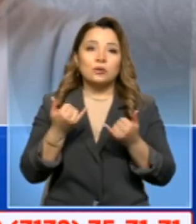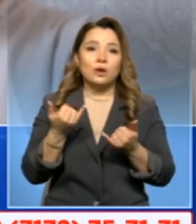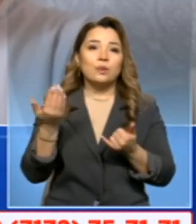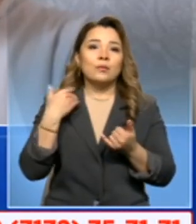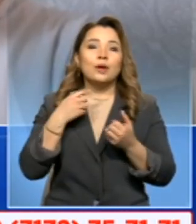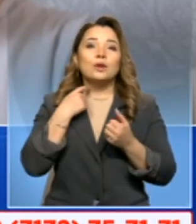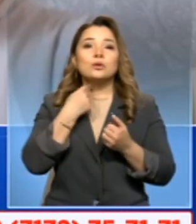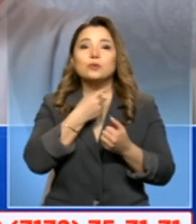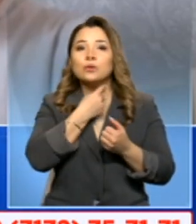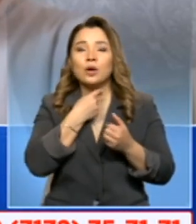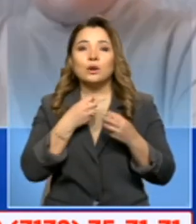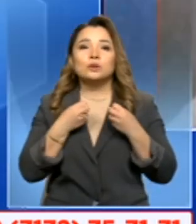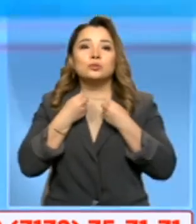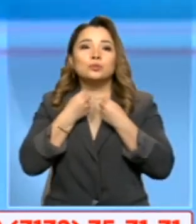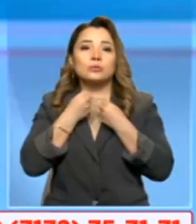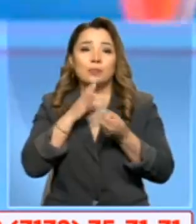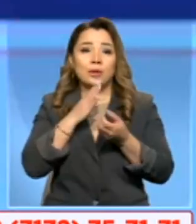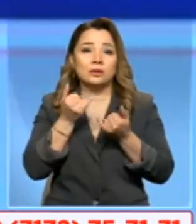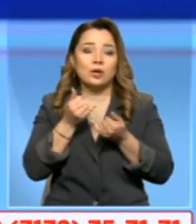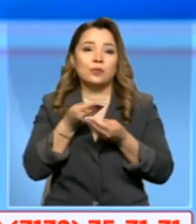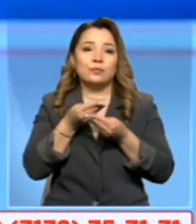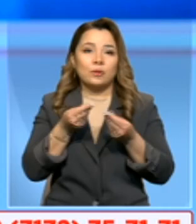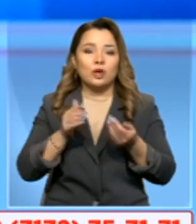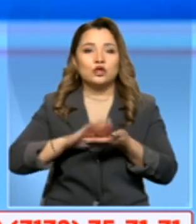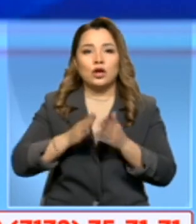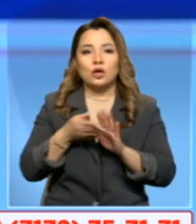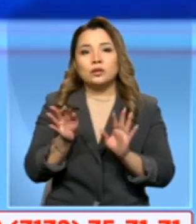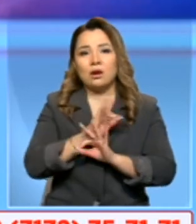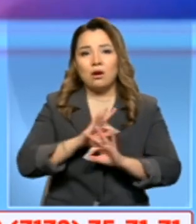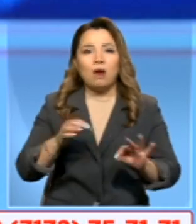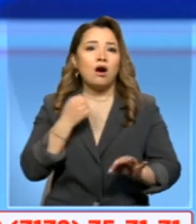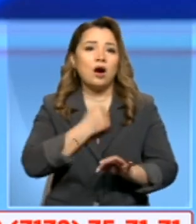менде. Қазір керемет жағдайым.